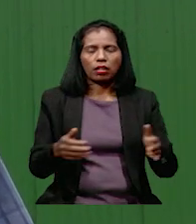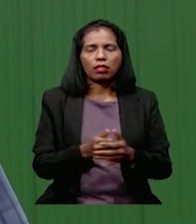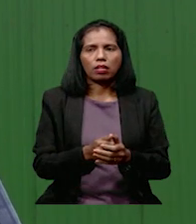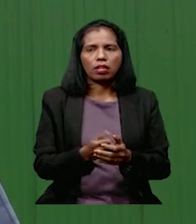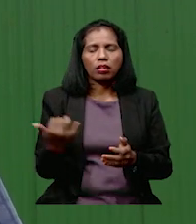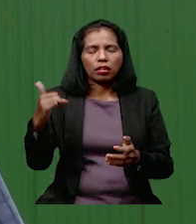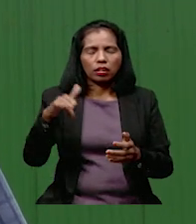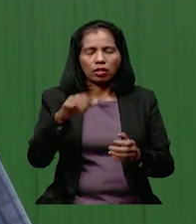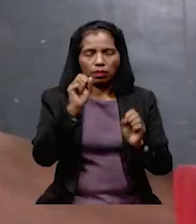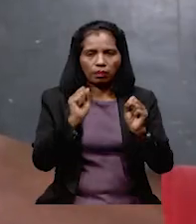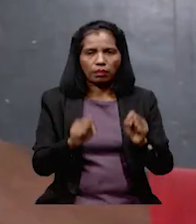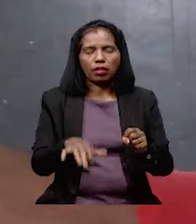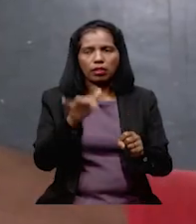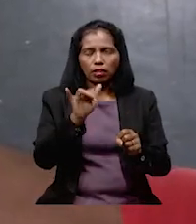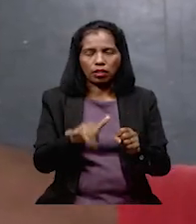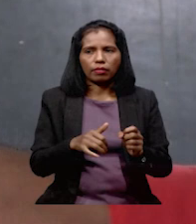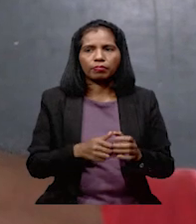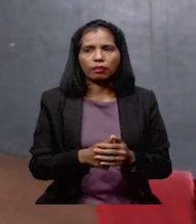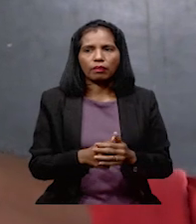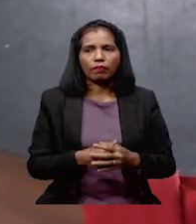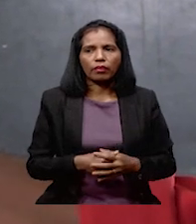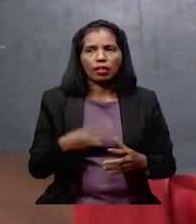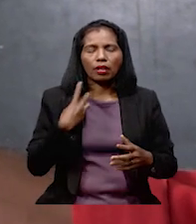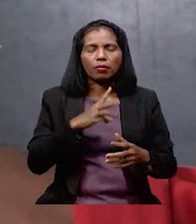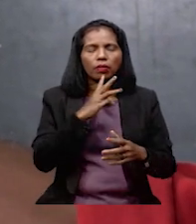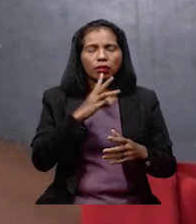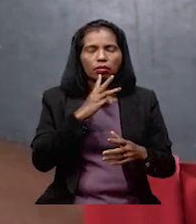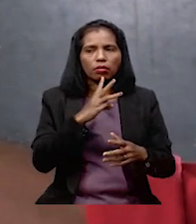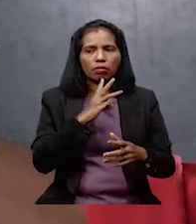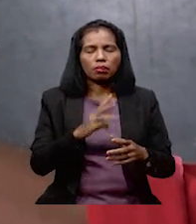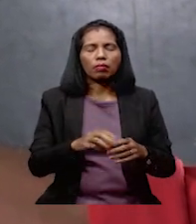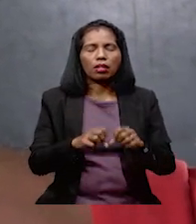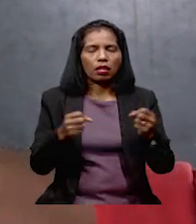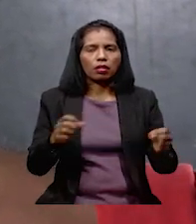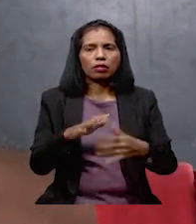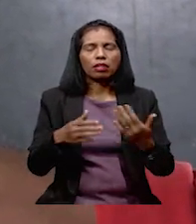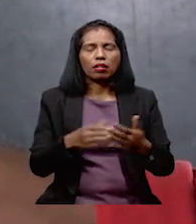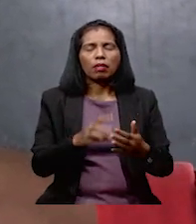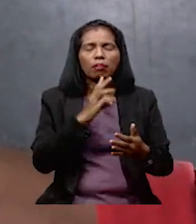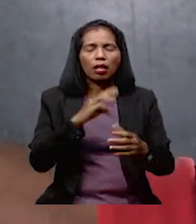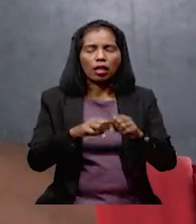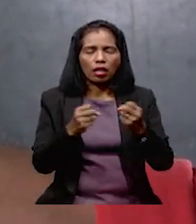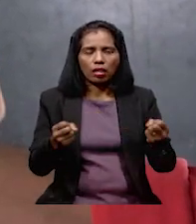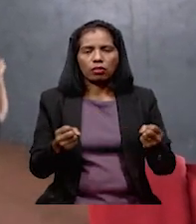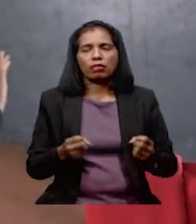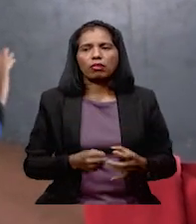atu sira bele hela hotu yane ami uma sa bestra gare san mular sa balu sa